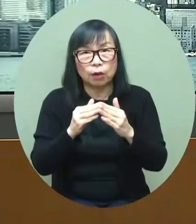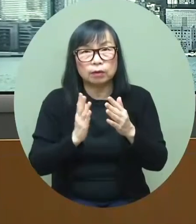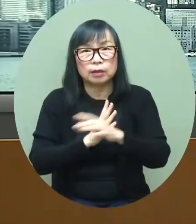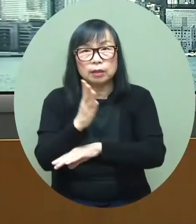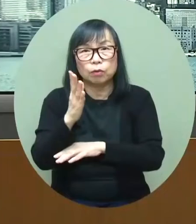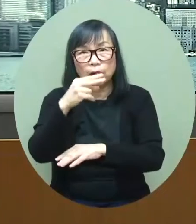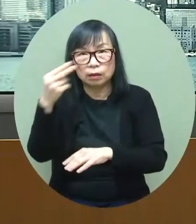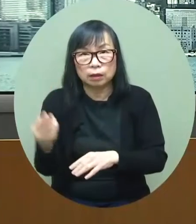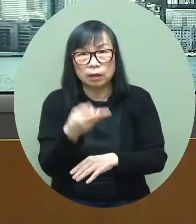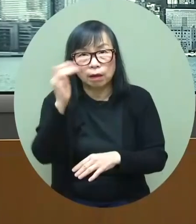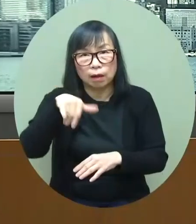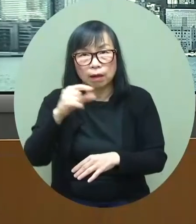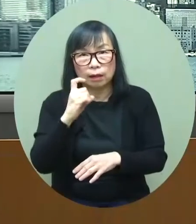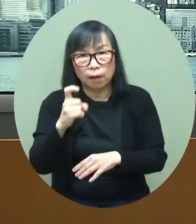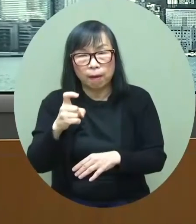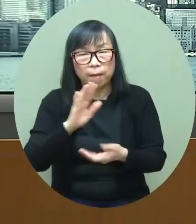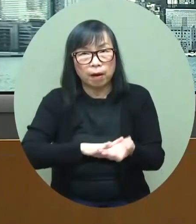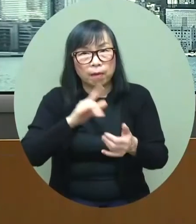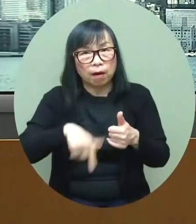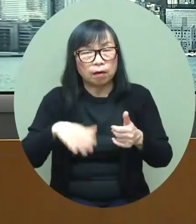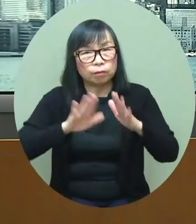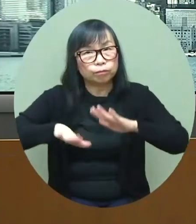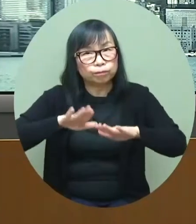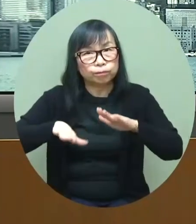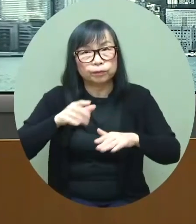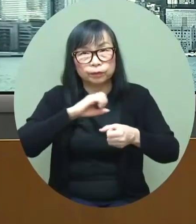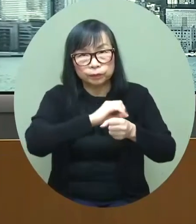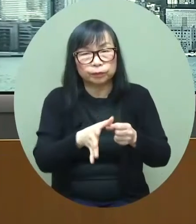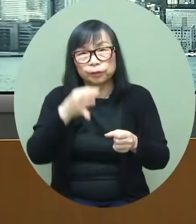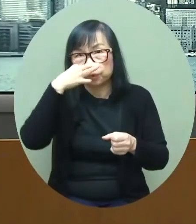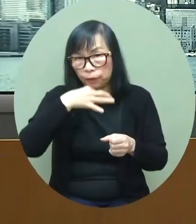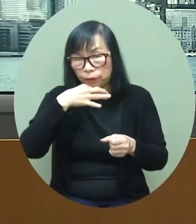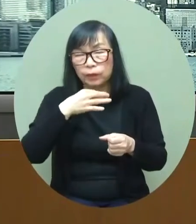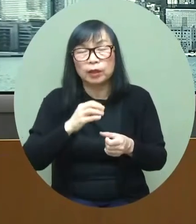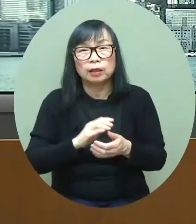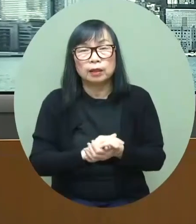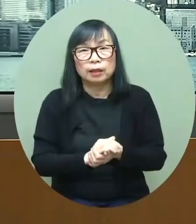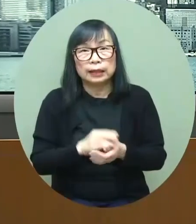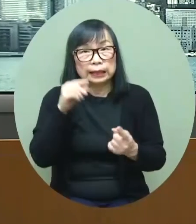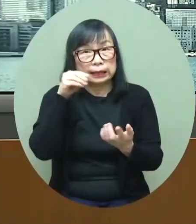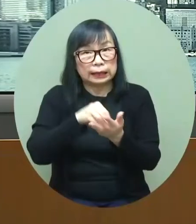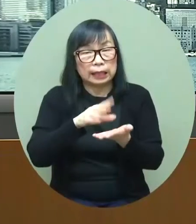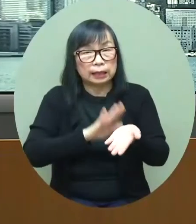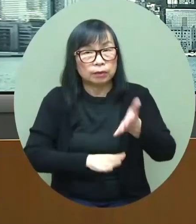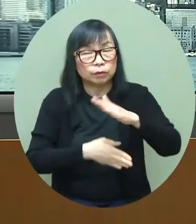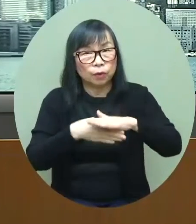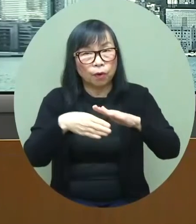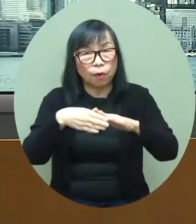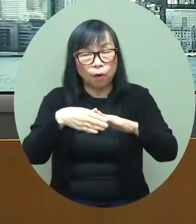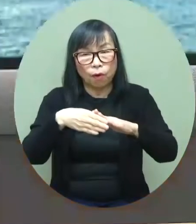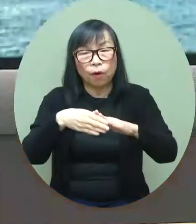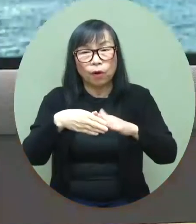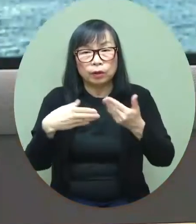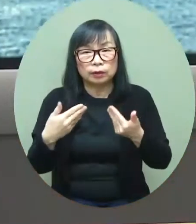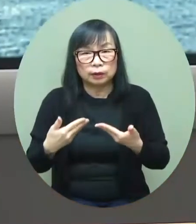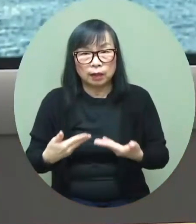過26,900名嘅病人處方咧新冠口服藥物嘅。咁喺指定診所嗰度咧，其實就而